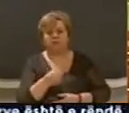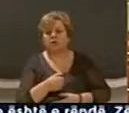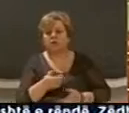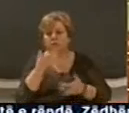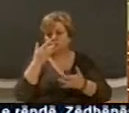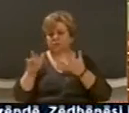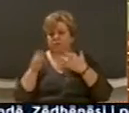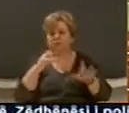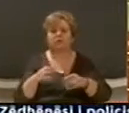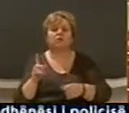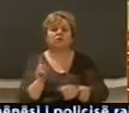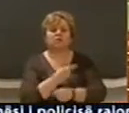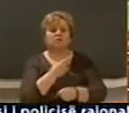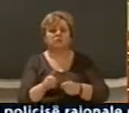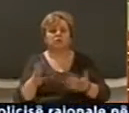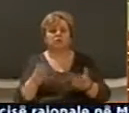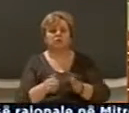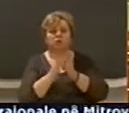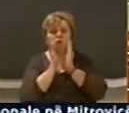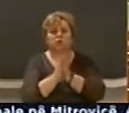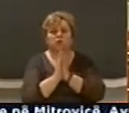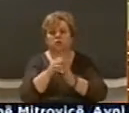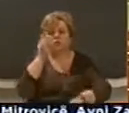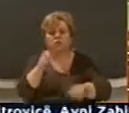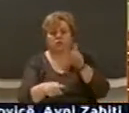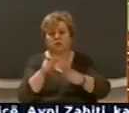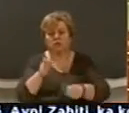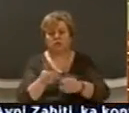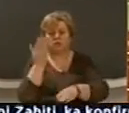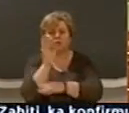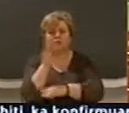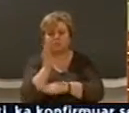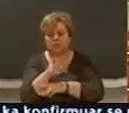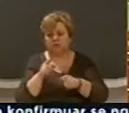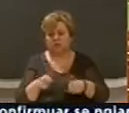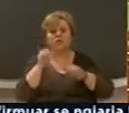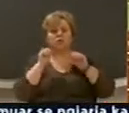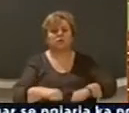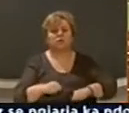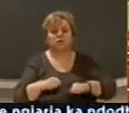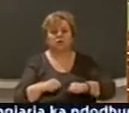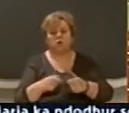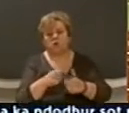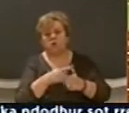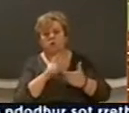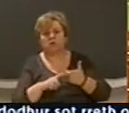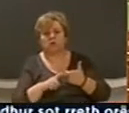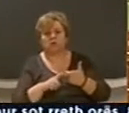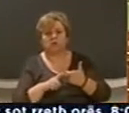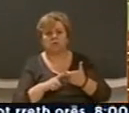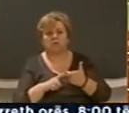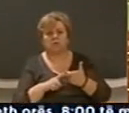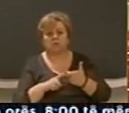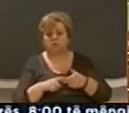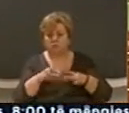zbrazët shumë shpejt. Prandaj, ju lutem si qytetar, si deputet, që kjo qeveri ose